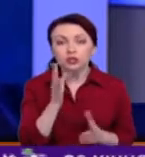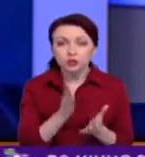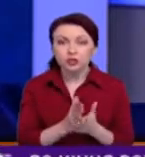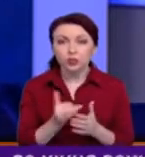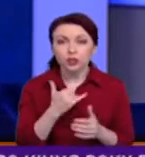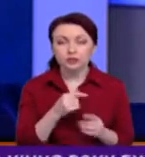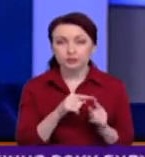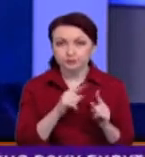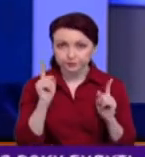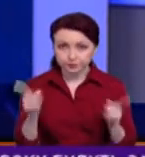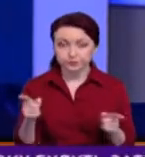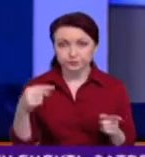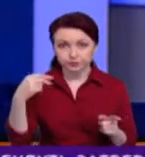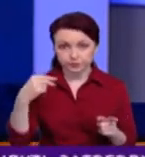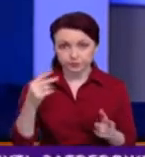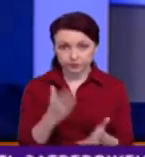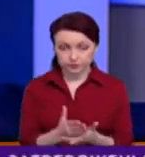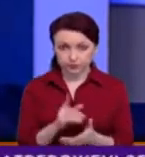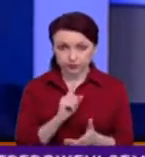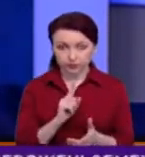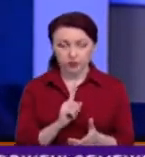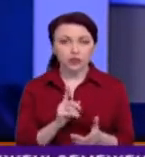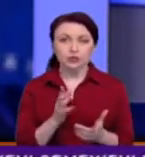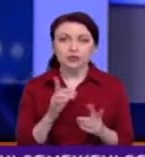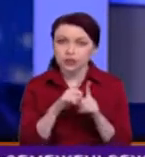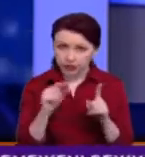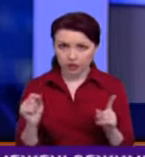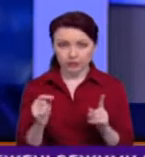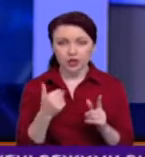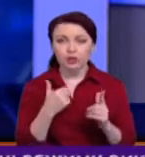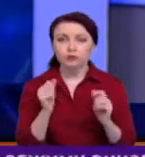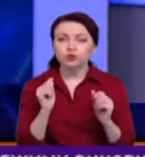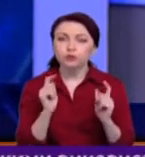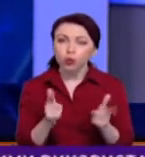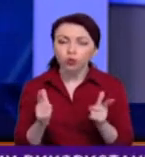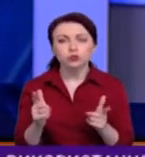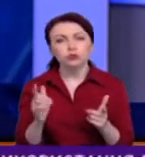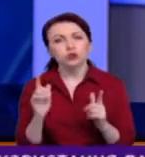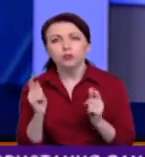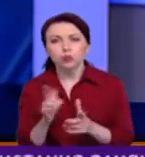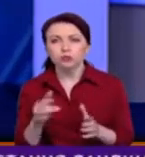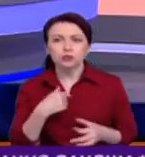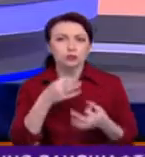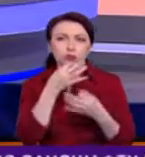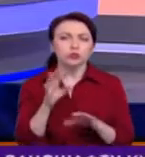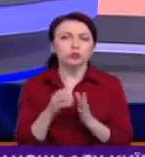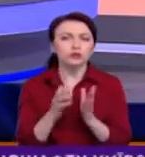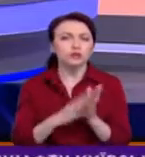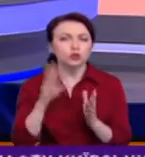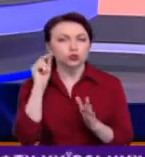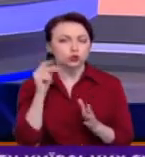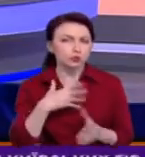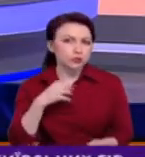який говорить про те. Я абсолютно там можу погоджуватись, не погоджуватись. Мені не подобається дата 19 число принципово, бо